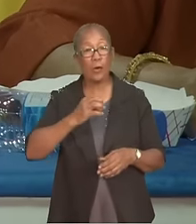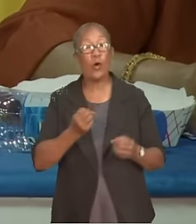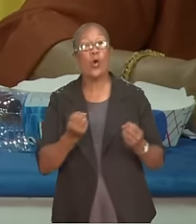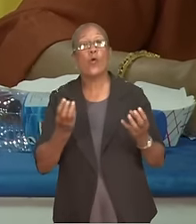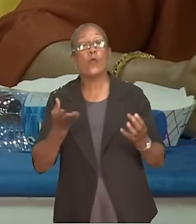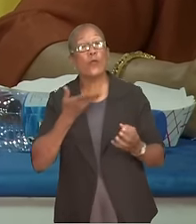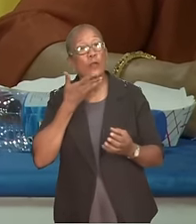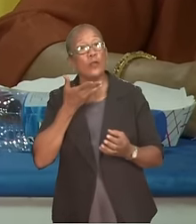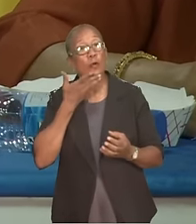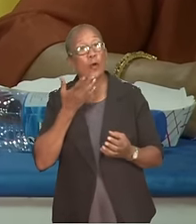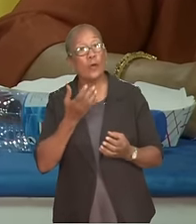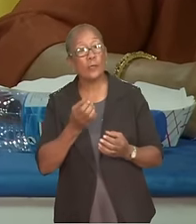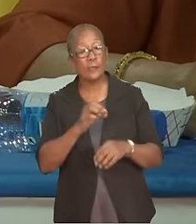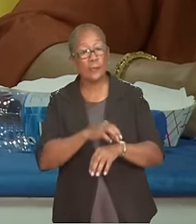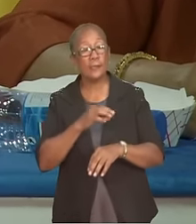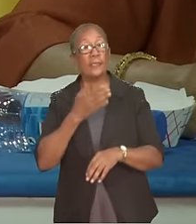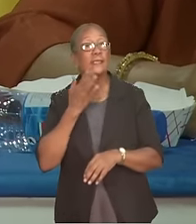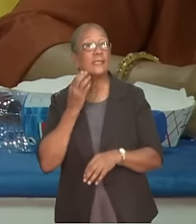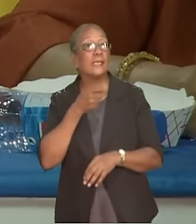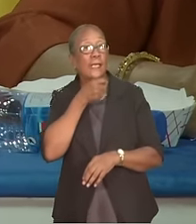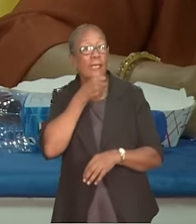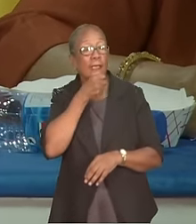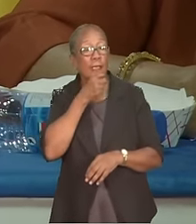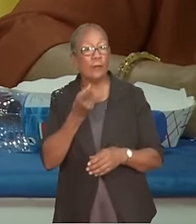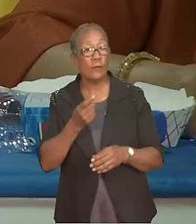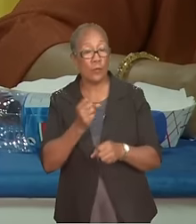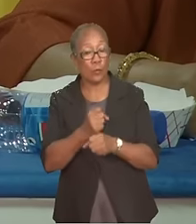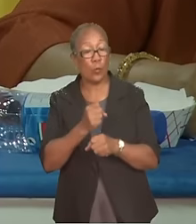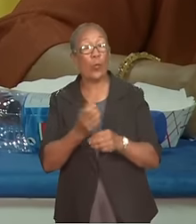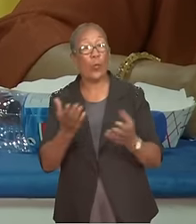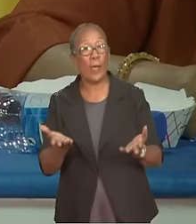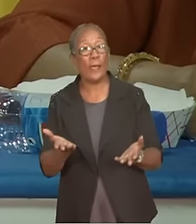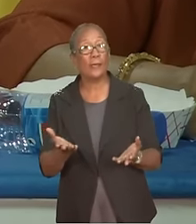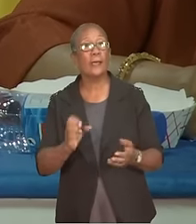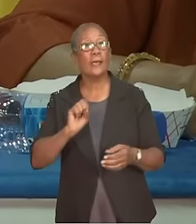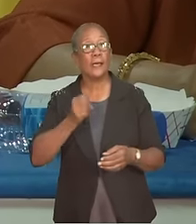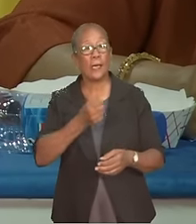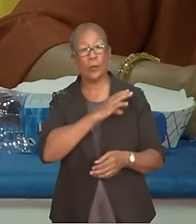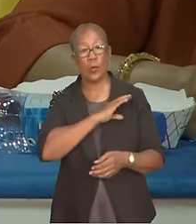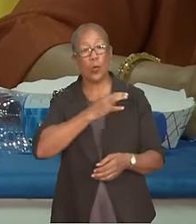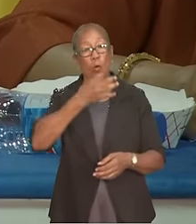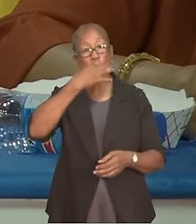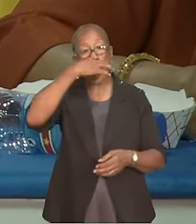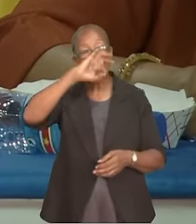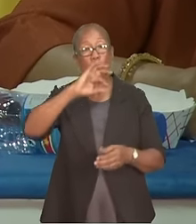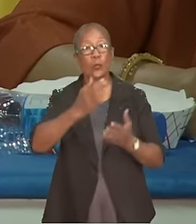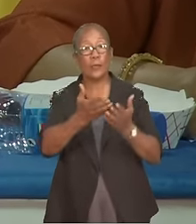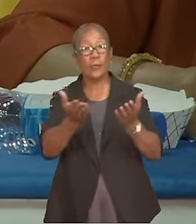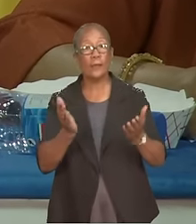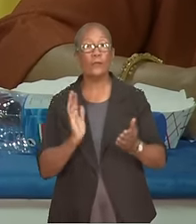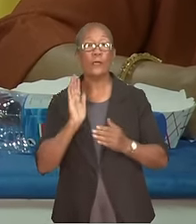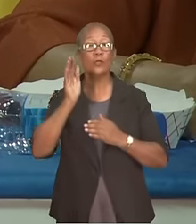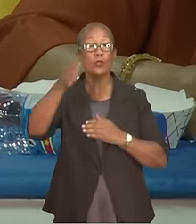in de leeftijdsgroep werk hebben gevonden, dat we ook op dat soort vragen antwoorden zullen kunnen geven in de toekomst.